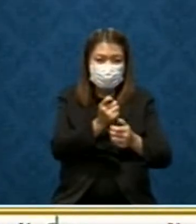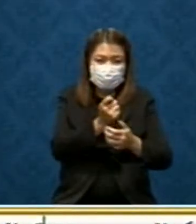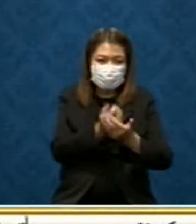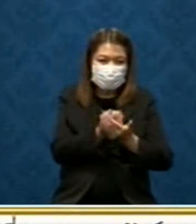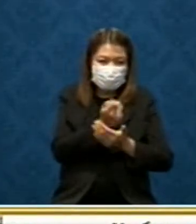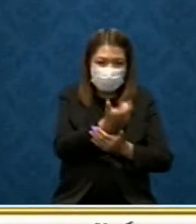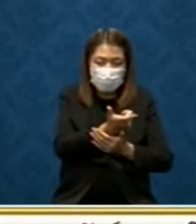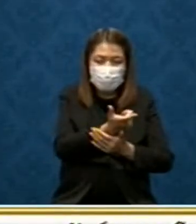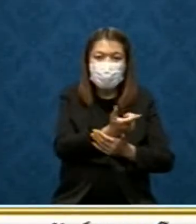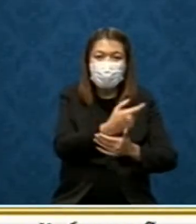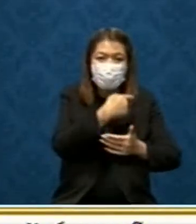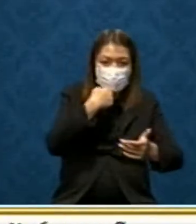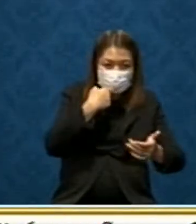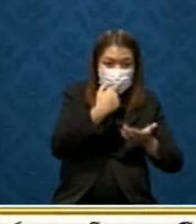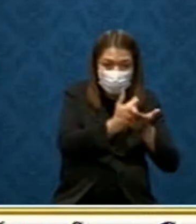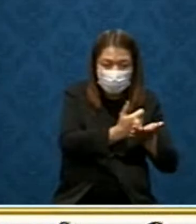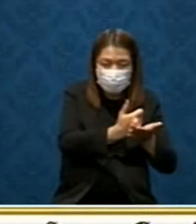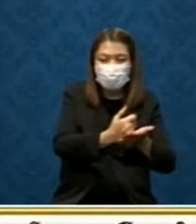และภัท่ม